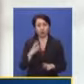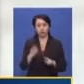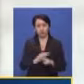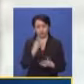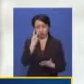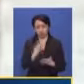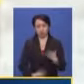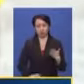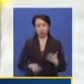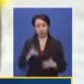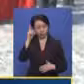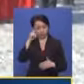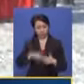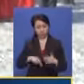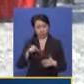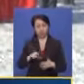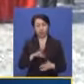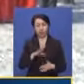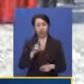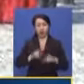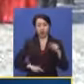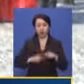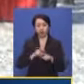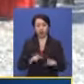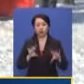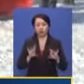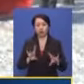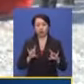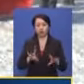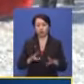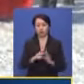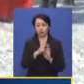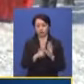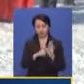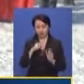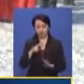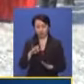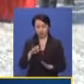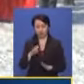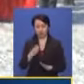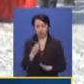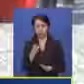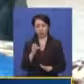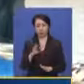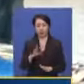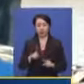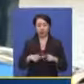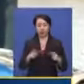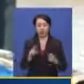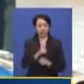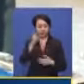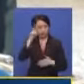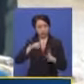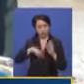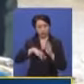вести пропал. Но надежды тогда не покидала родственников, рассказал один из его 18 внуков, Марат Тыкшекеев. Из-за разных слухов